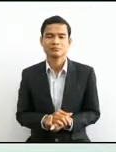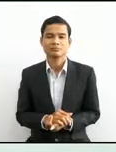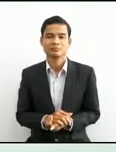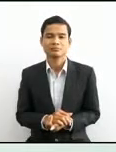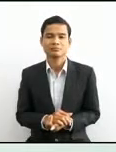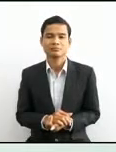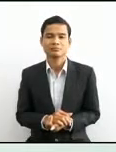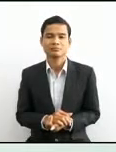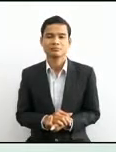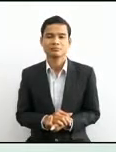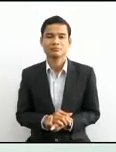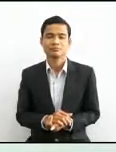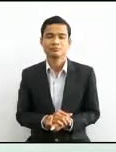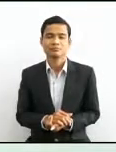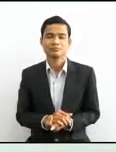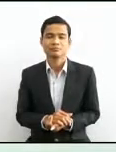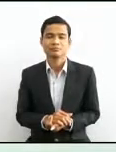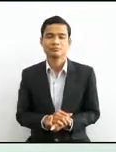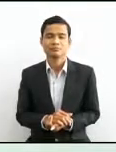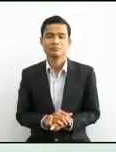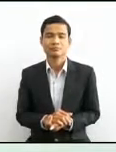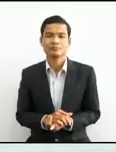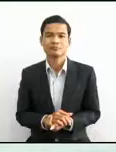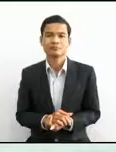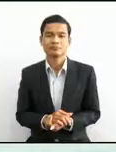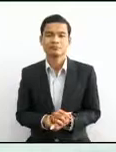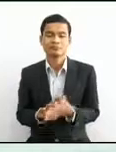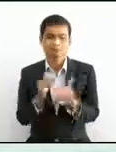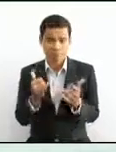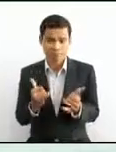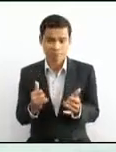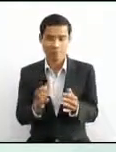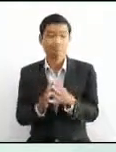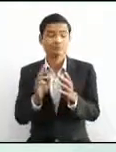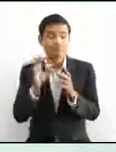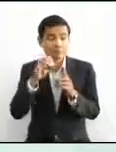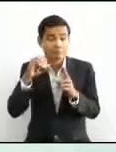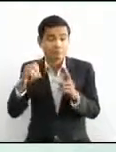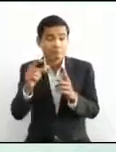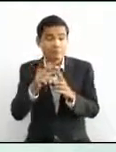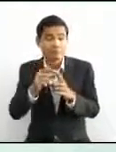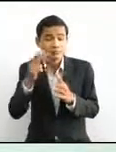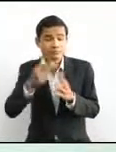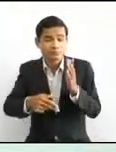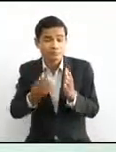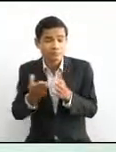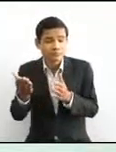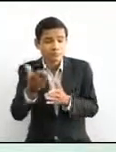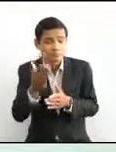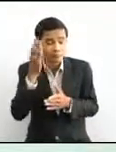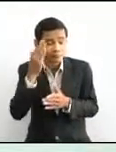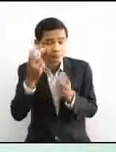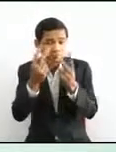chà, à lấy con mới là bà dưỡng. ta là ba giờ mình bị ấy khá nó